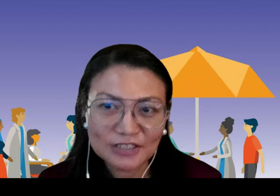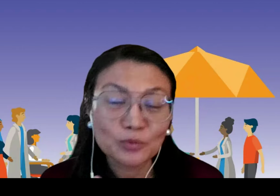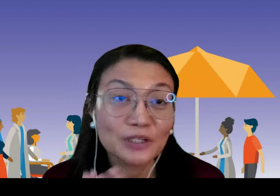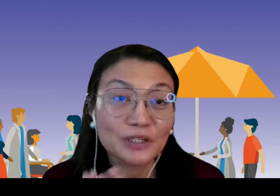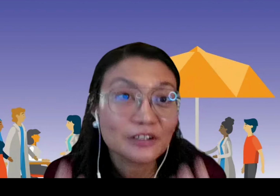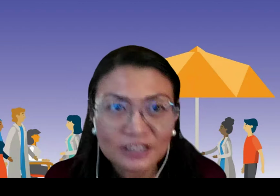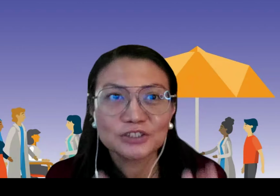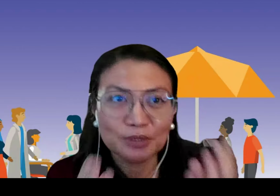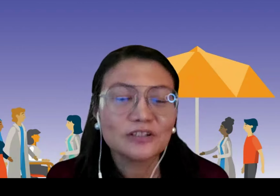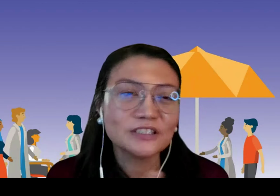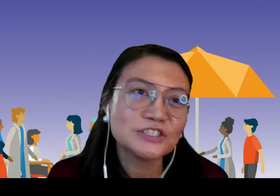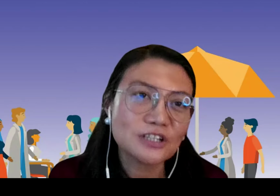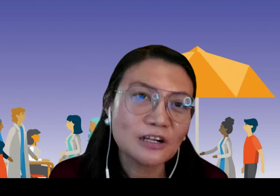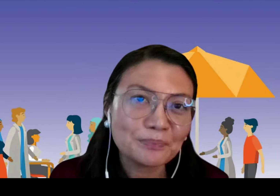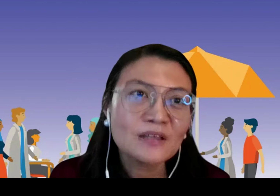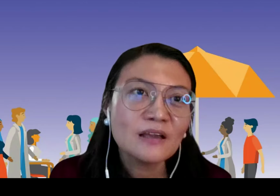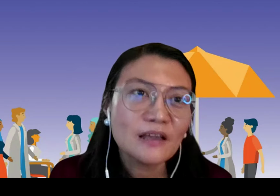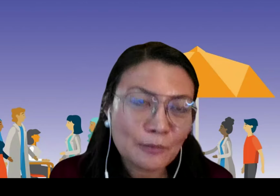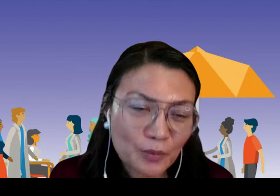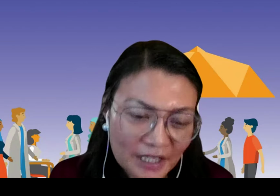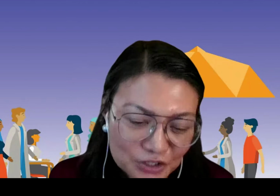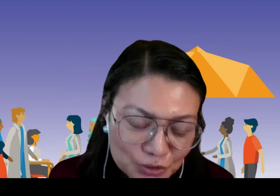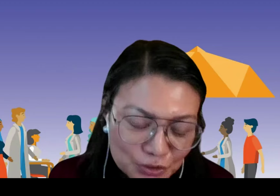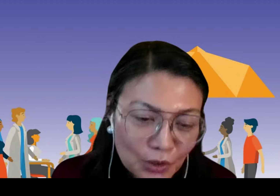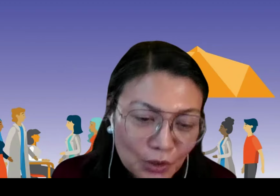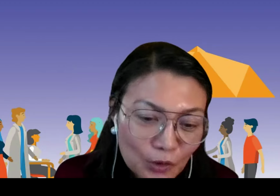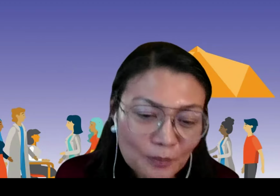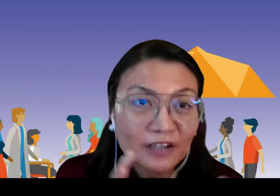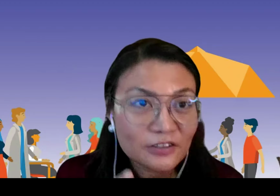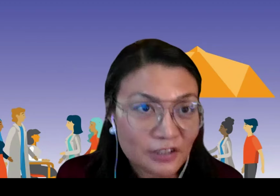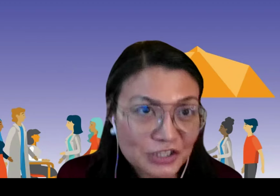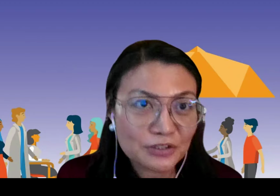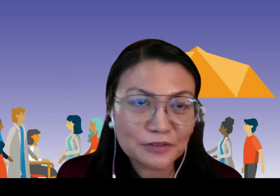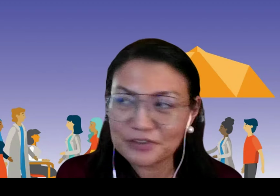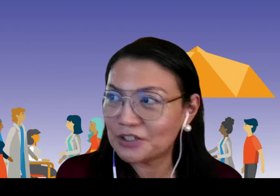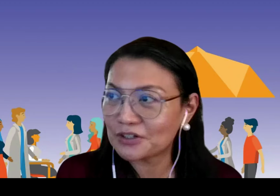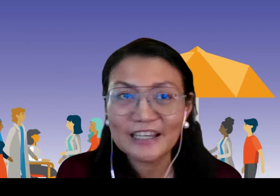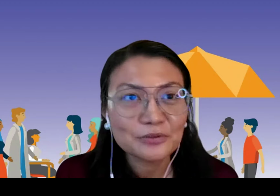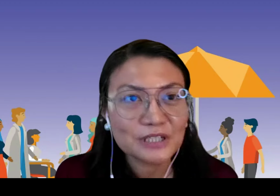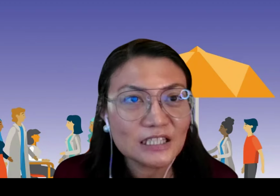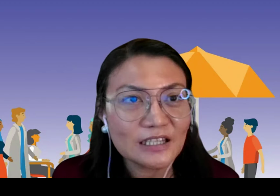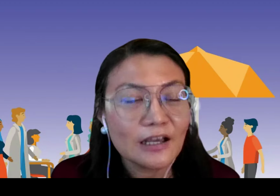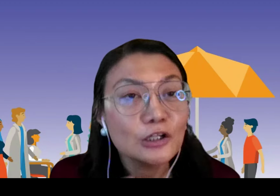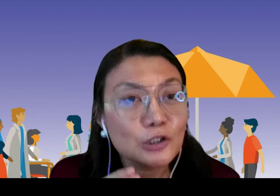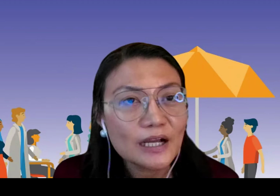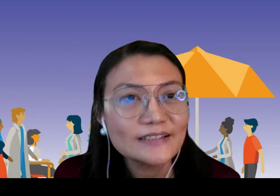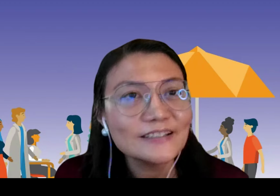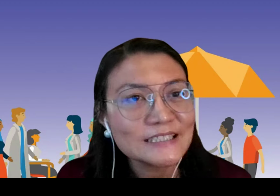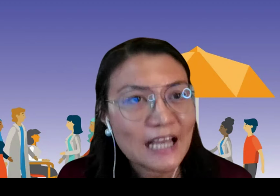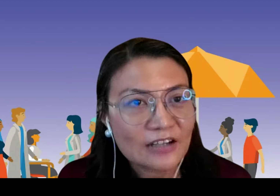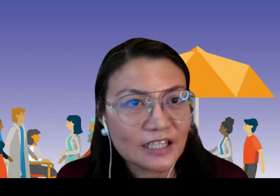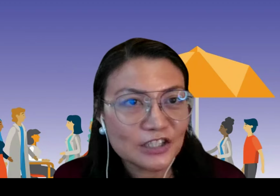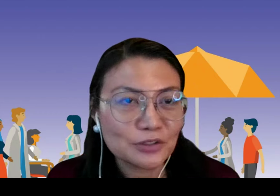le transférer dans des actions concrètes. Et nous devons donc voir